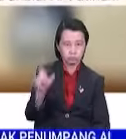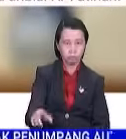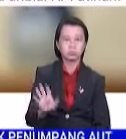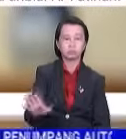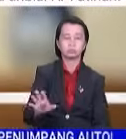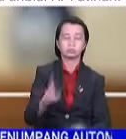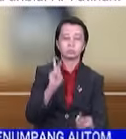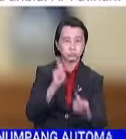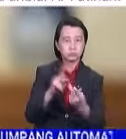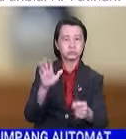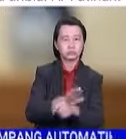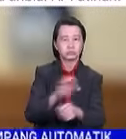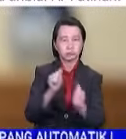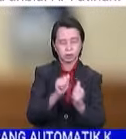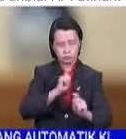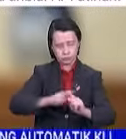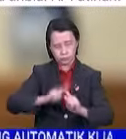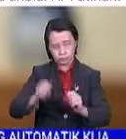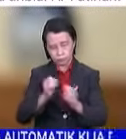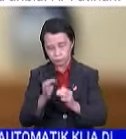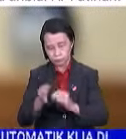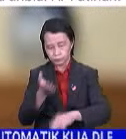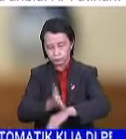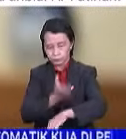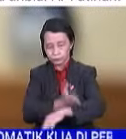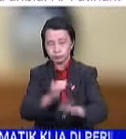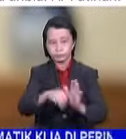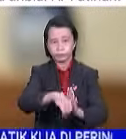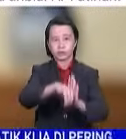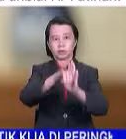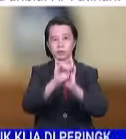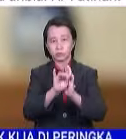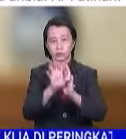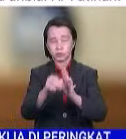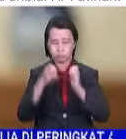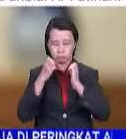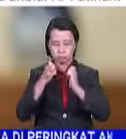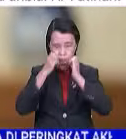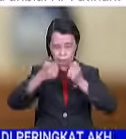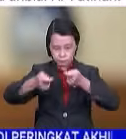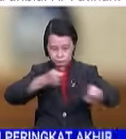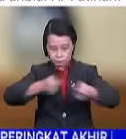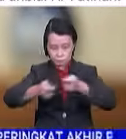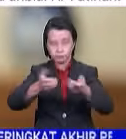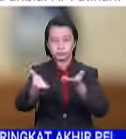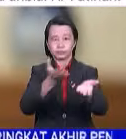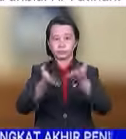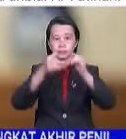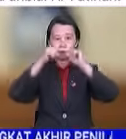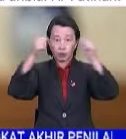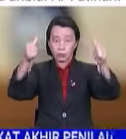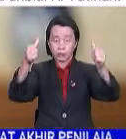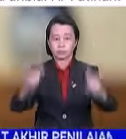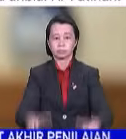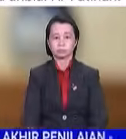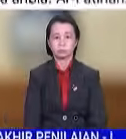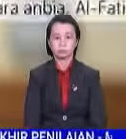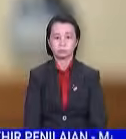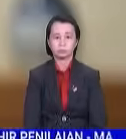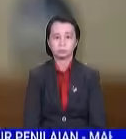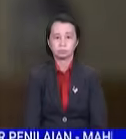home cukup sinonim dengan pelbagai UC mempertingkat image dan kecukupan tadbir urus primatan Awam